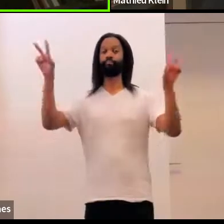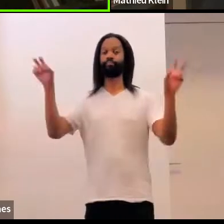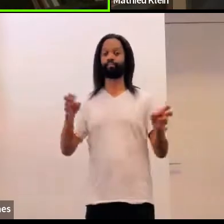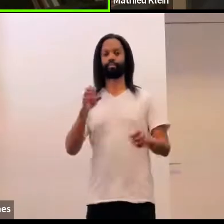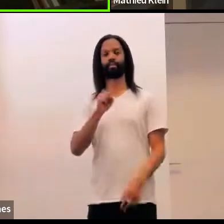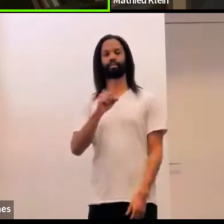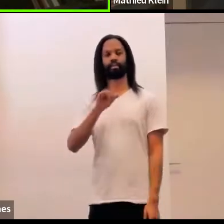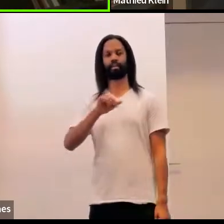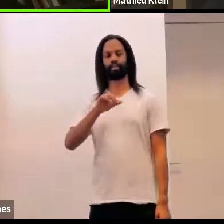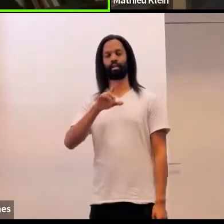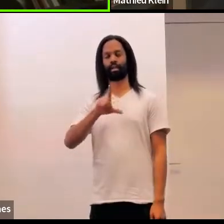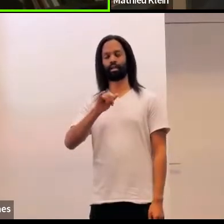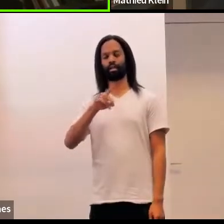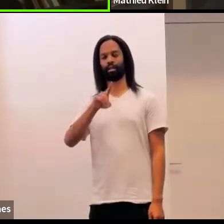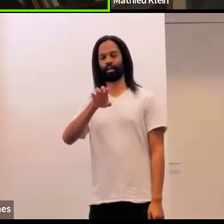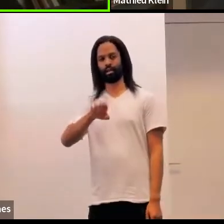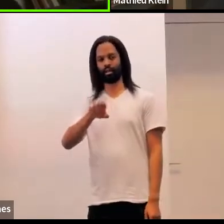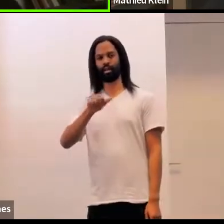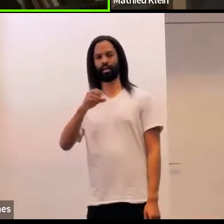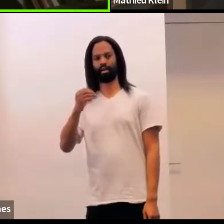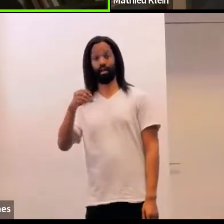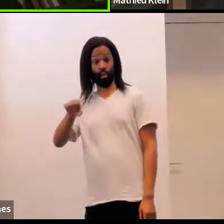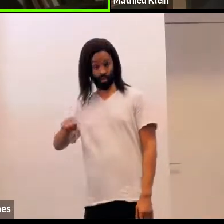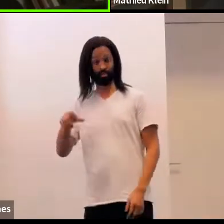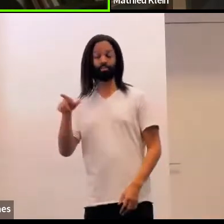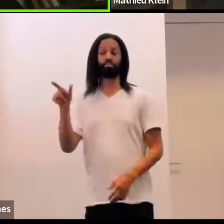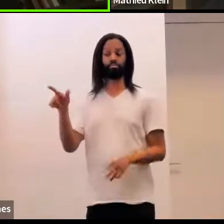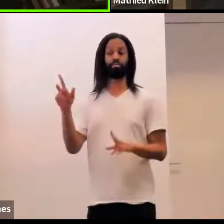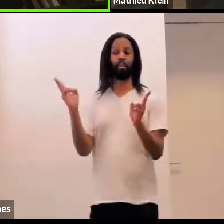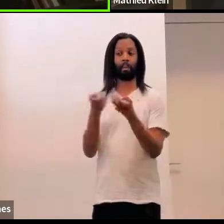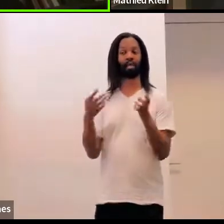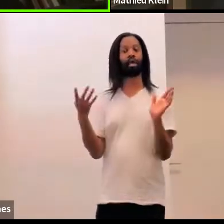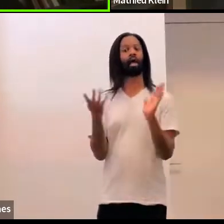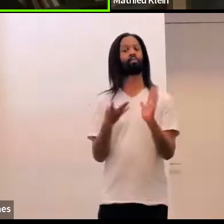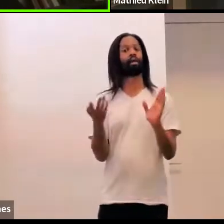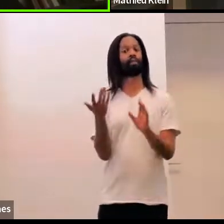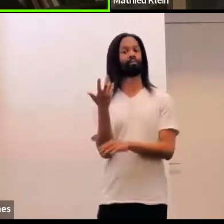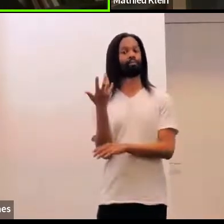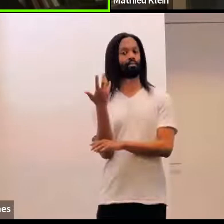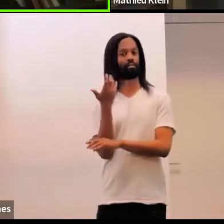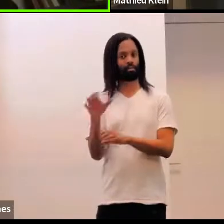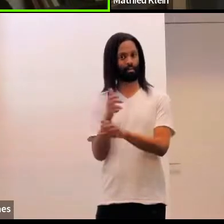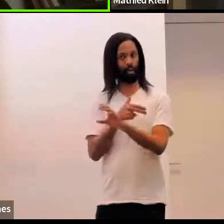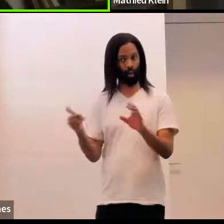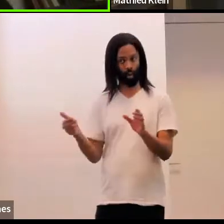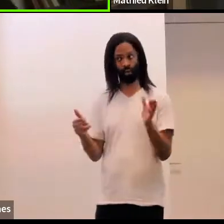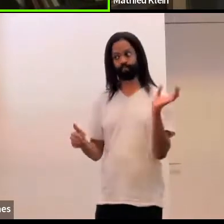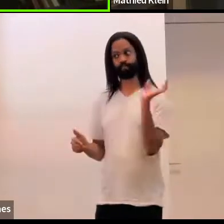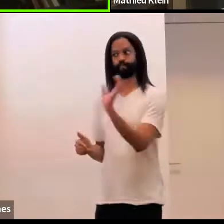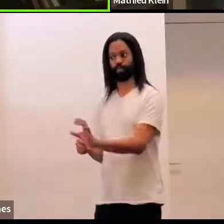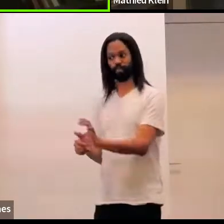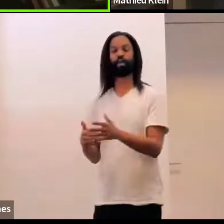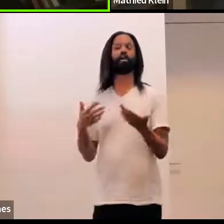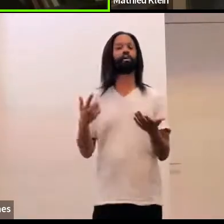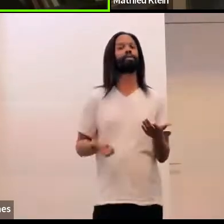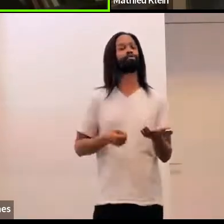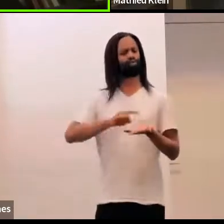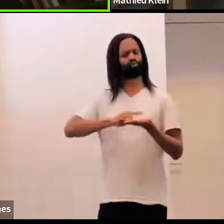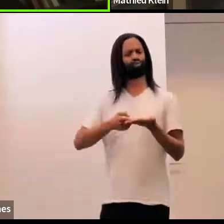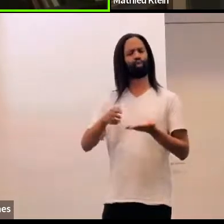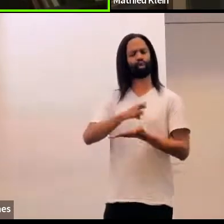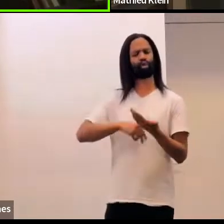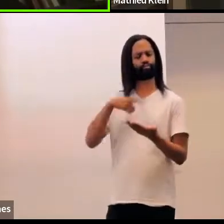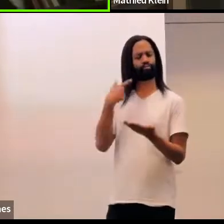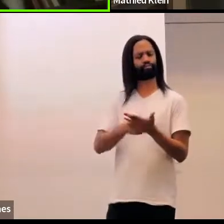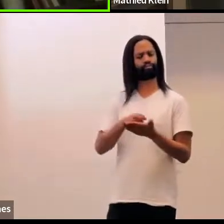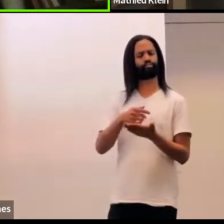euros. Ces acquisitions sont, je le précise, éligibles à une subvention du Fonds régional d'acquisition des